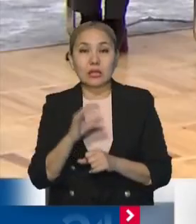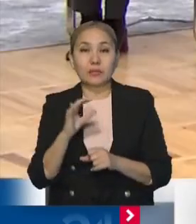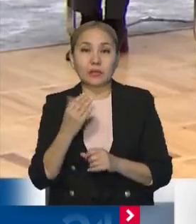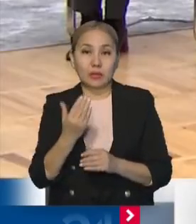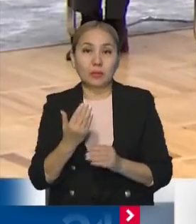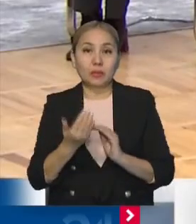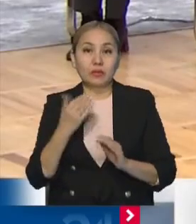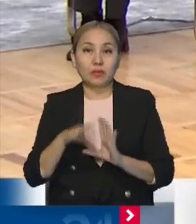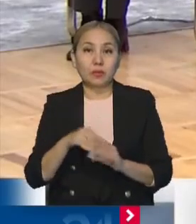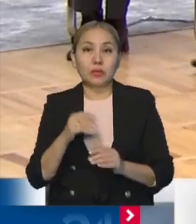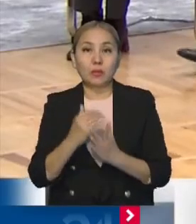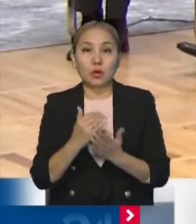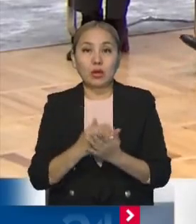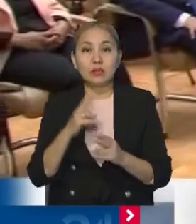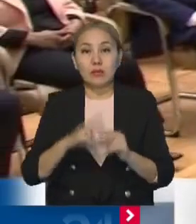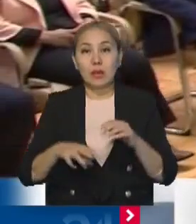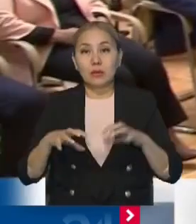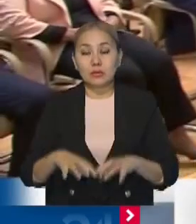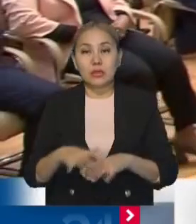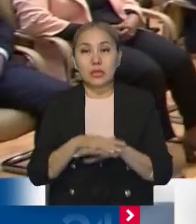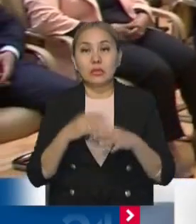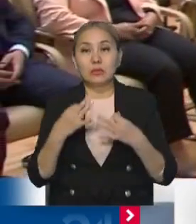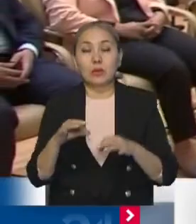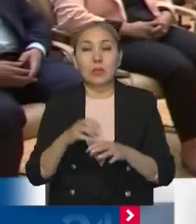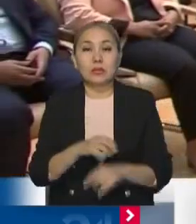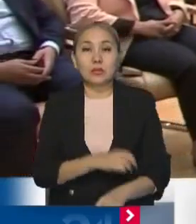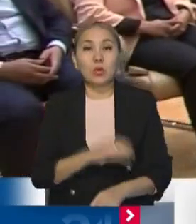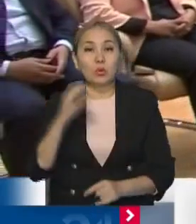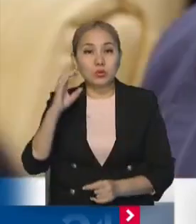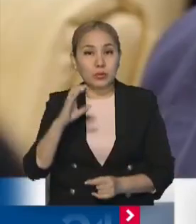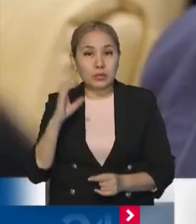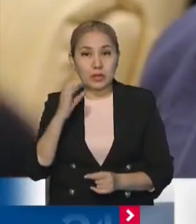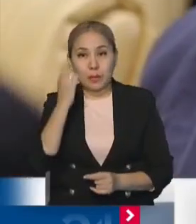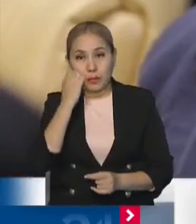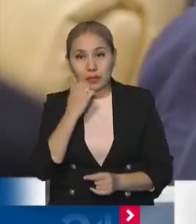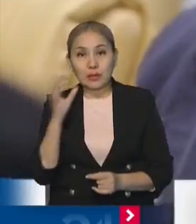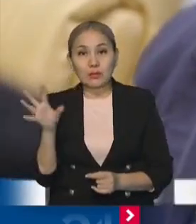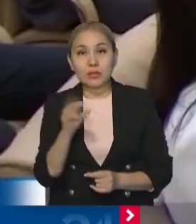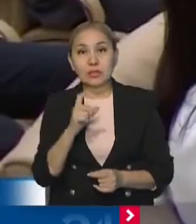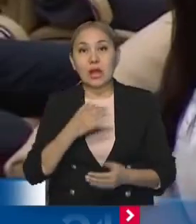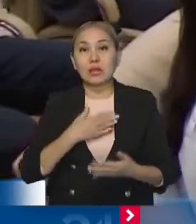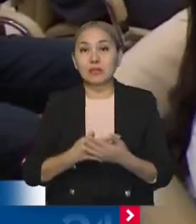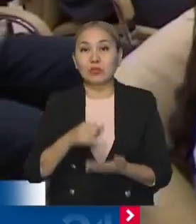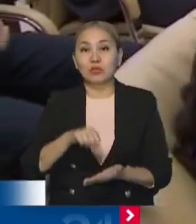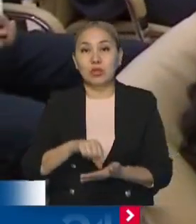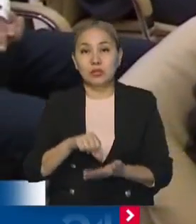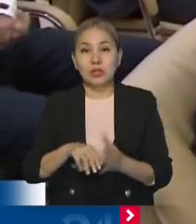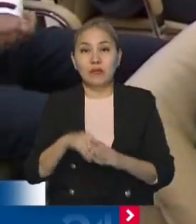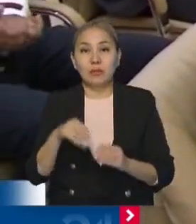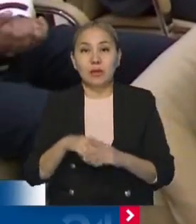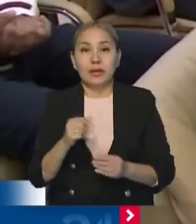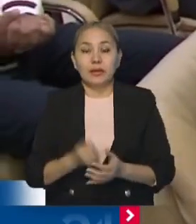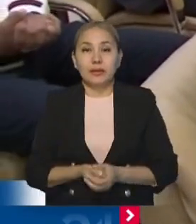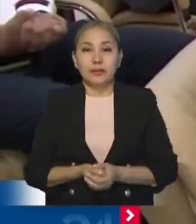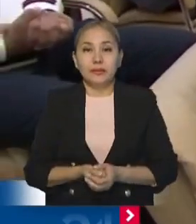ее предвыборной программе. В завершении председатель Народно-демократической партии Узбекистана поблагодарил всех за активное участие на выборах.